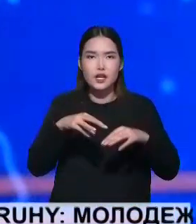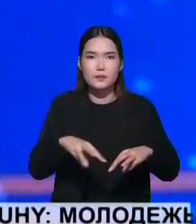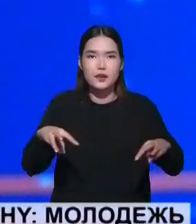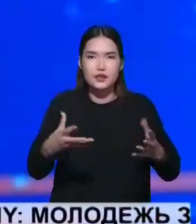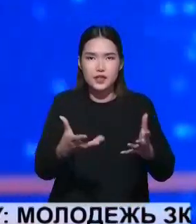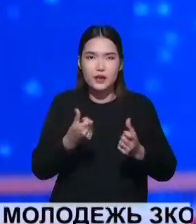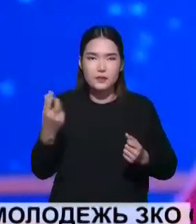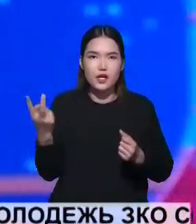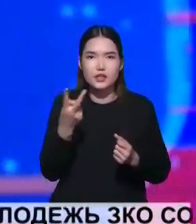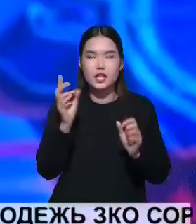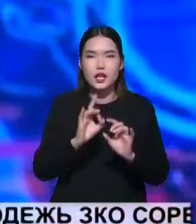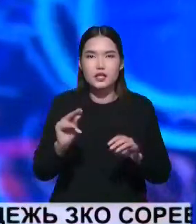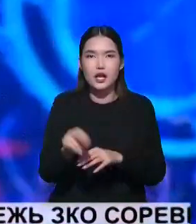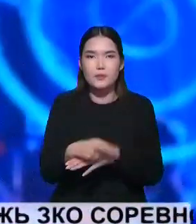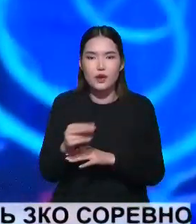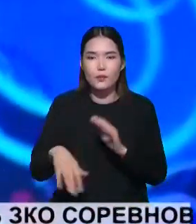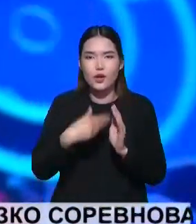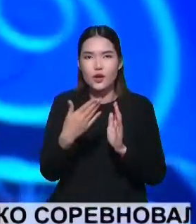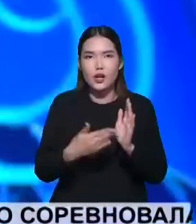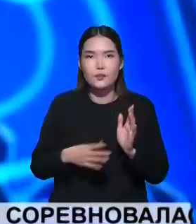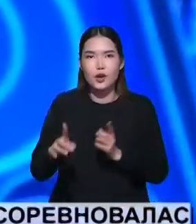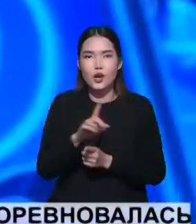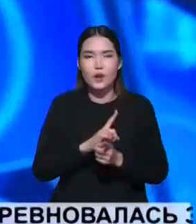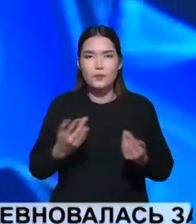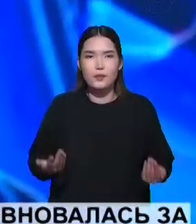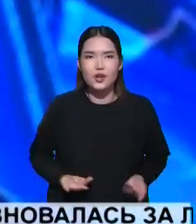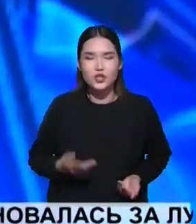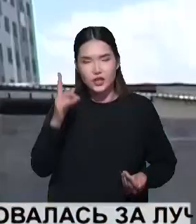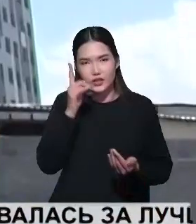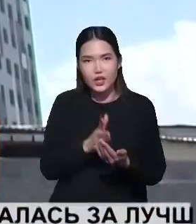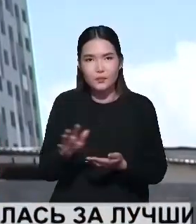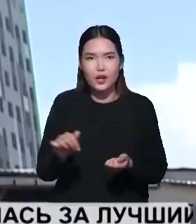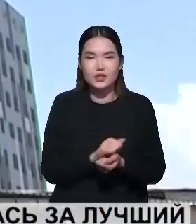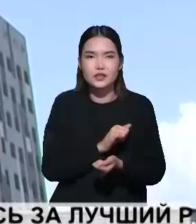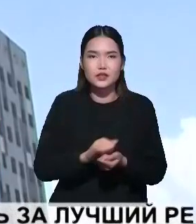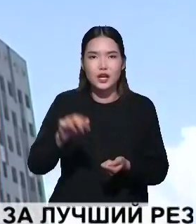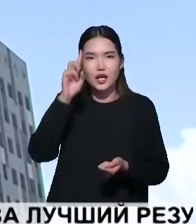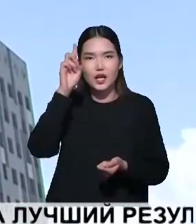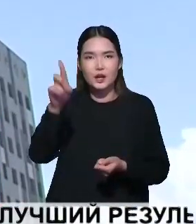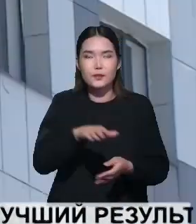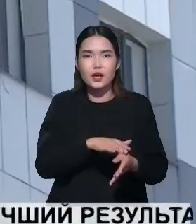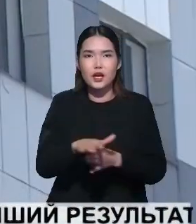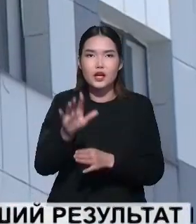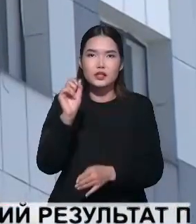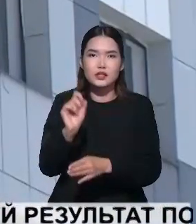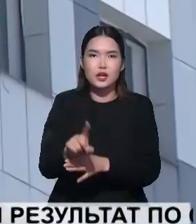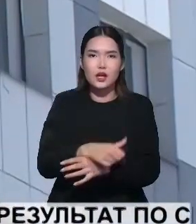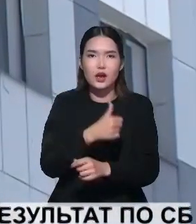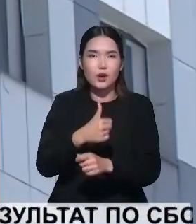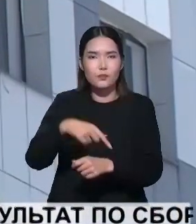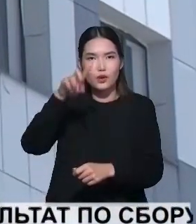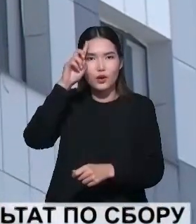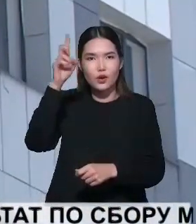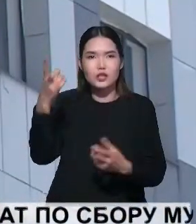принял во втором чтении поправки по вопросам реформирования жилищной политики. Документ разработан правительством во исполнение поручения главы государства